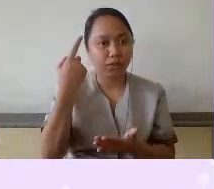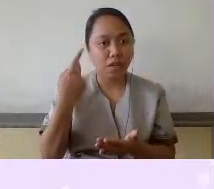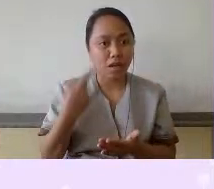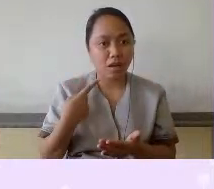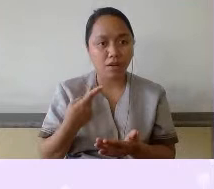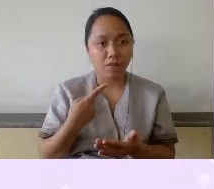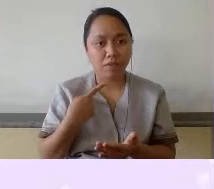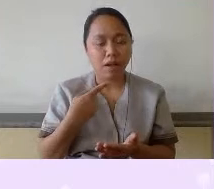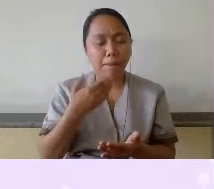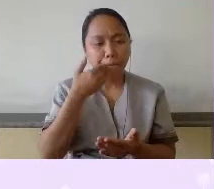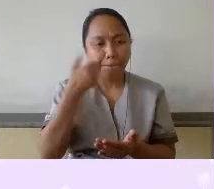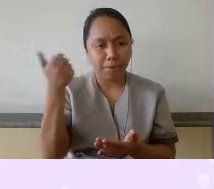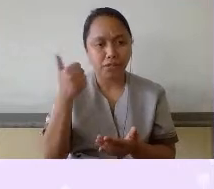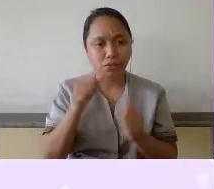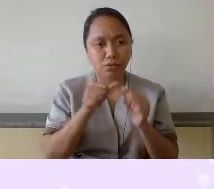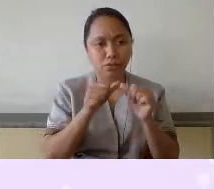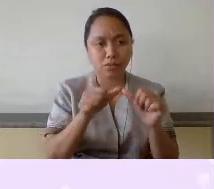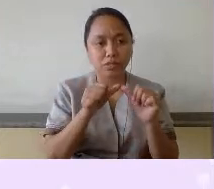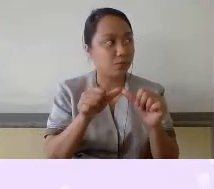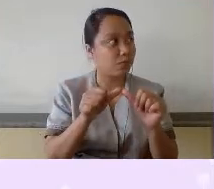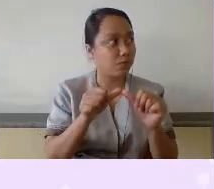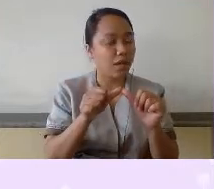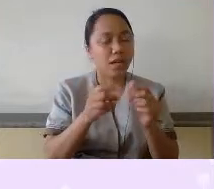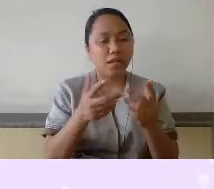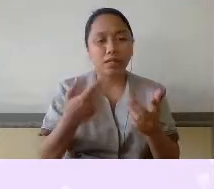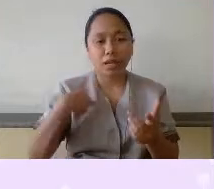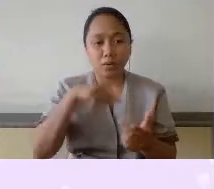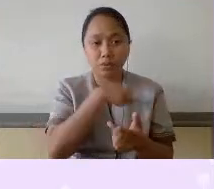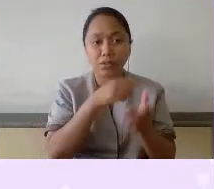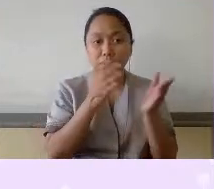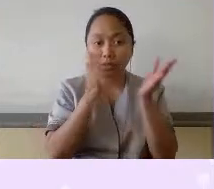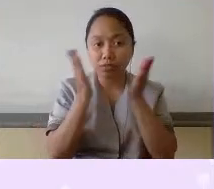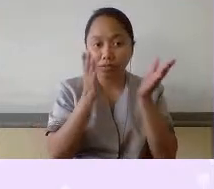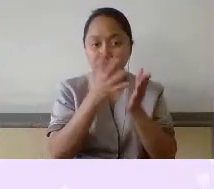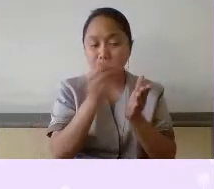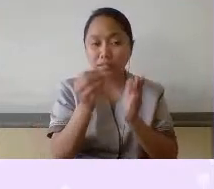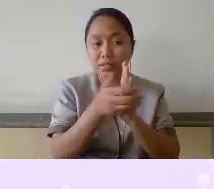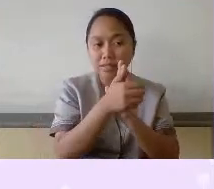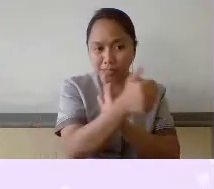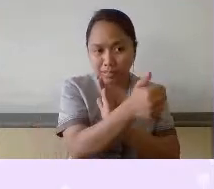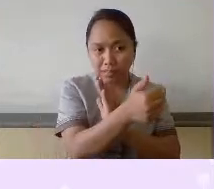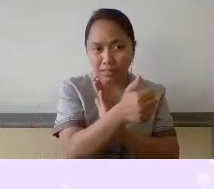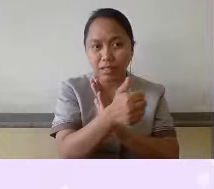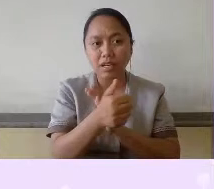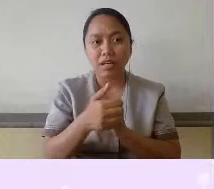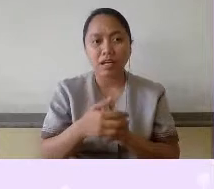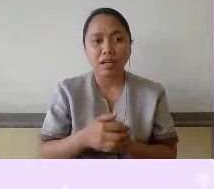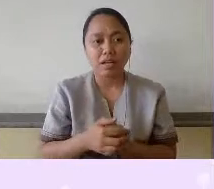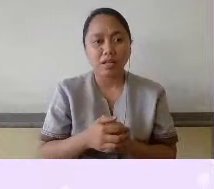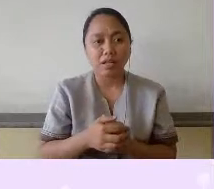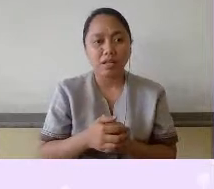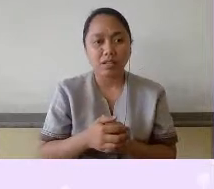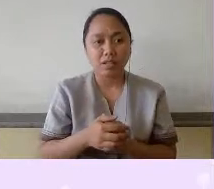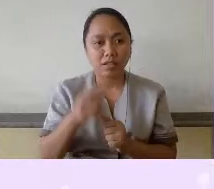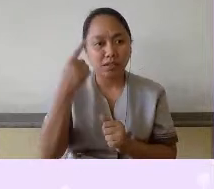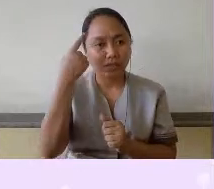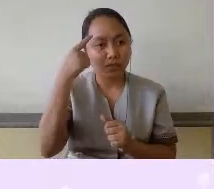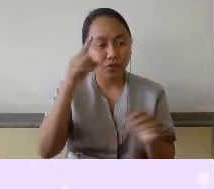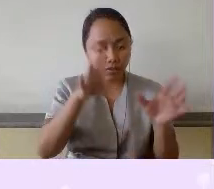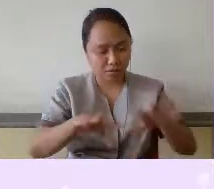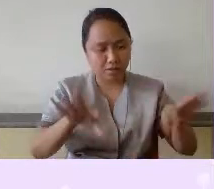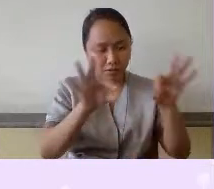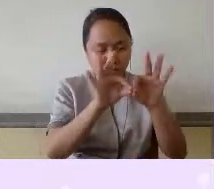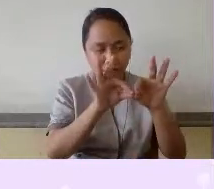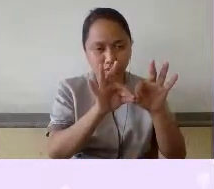continue, ito po ay aming ini-stress, to upskill and reskill and be armed with relevant digital and